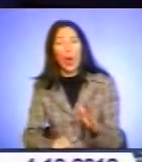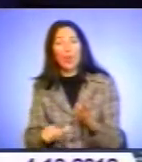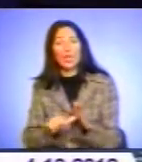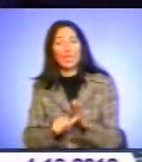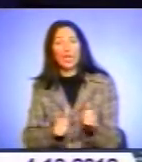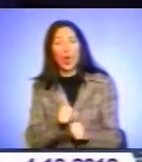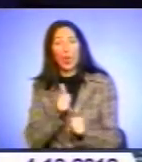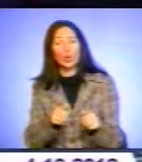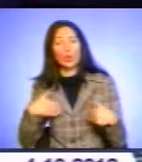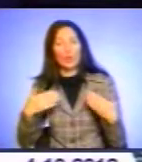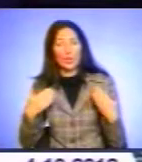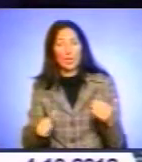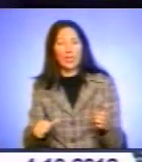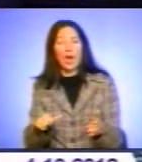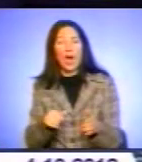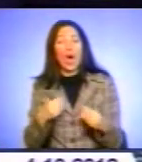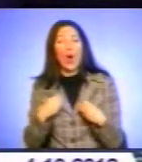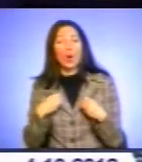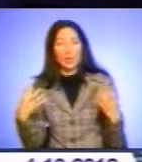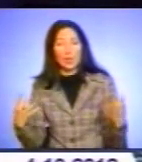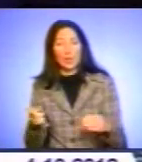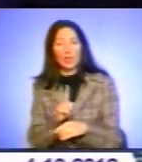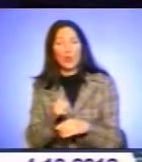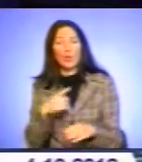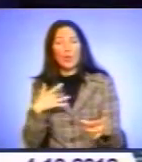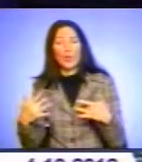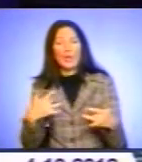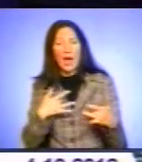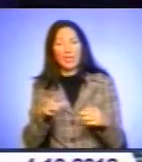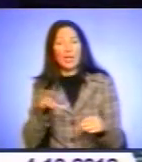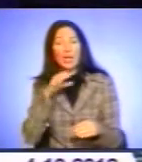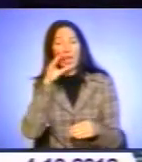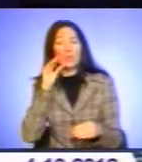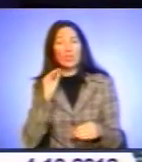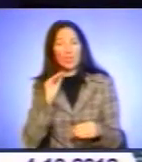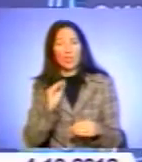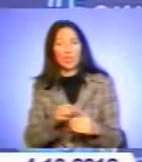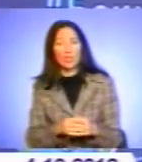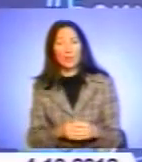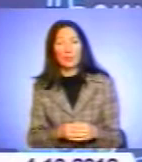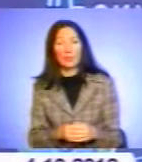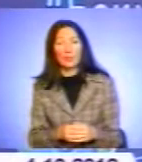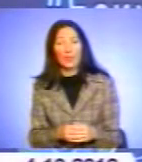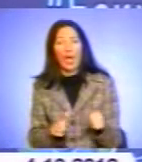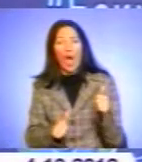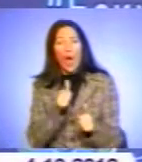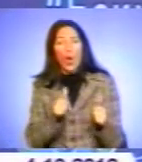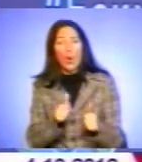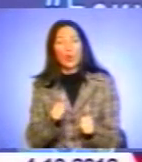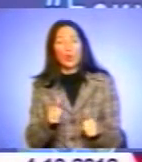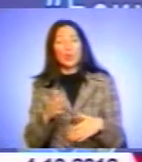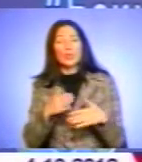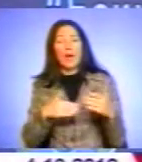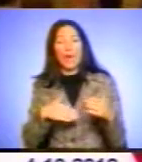на урочистостях у Тернопільському обласному українському драматичному театрі імені Тараса Шевченка. Конкурс фахової